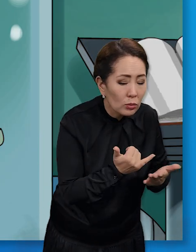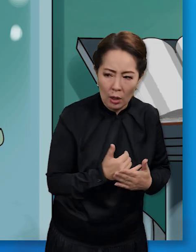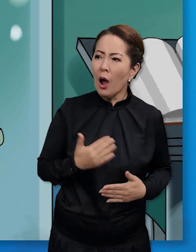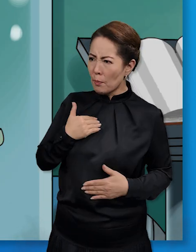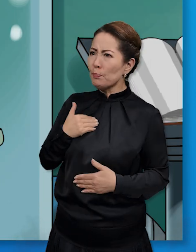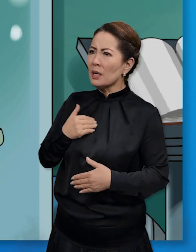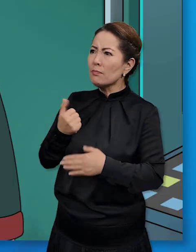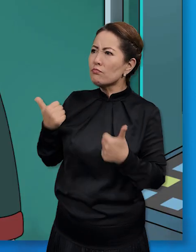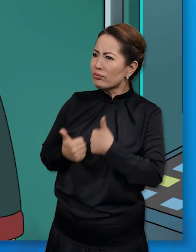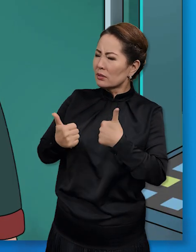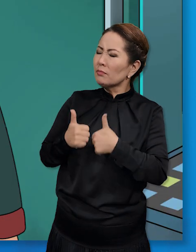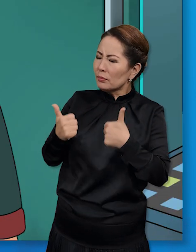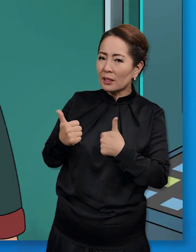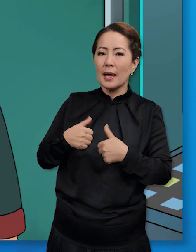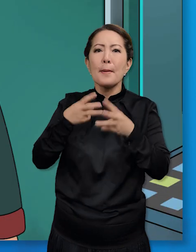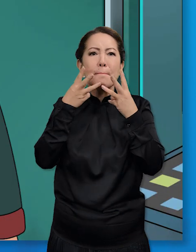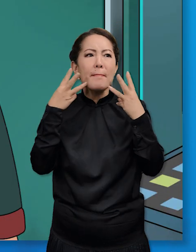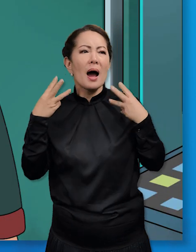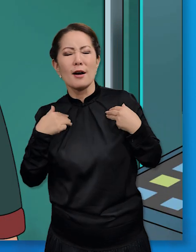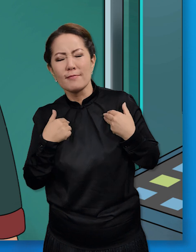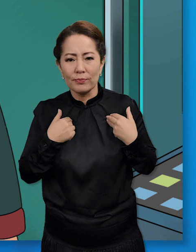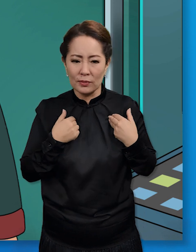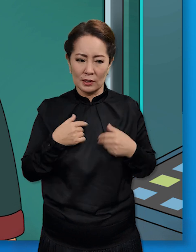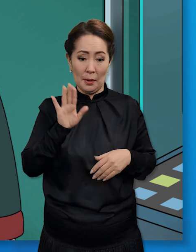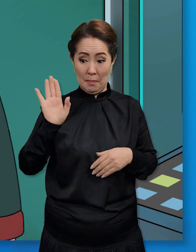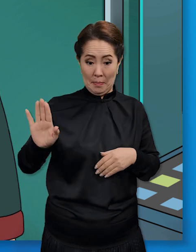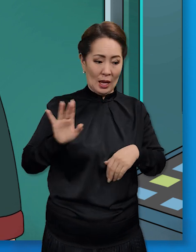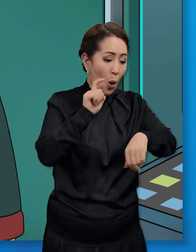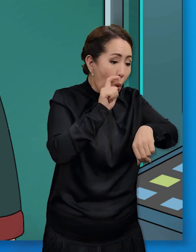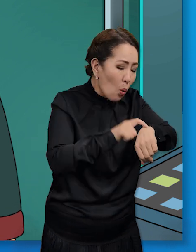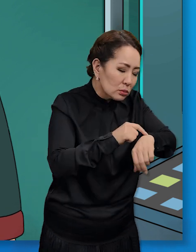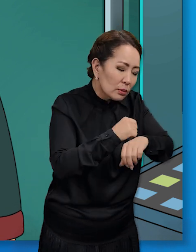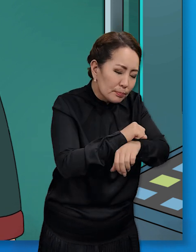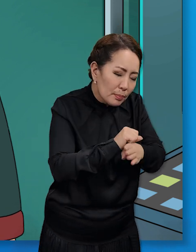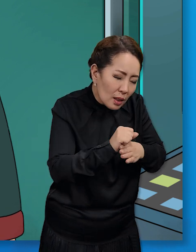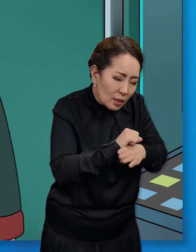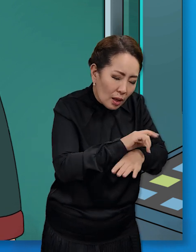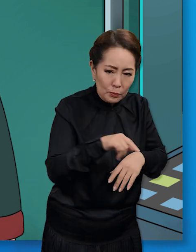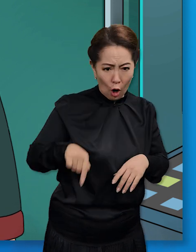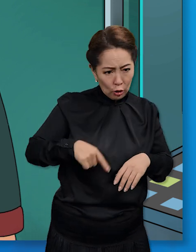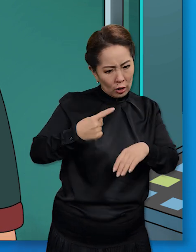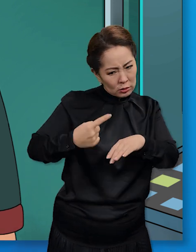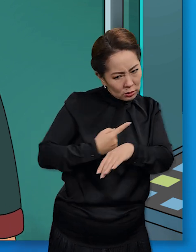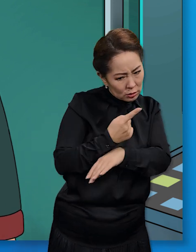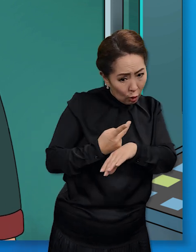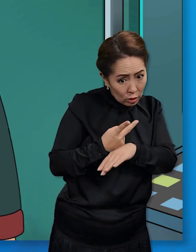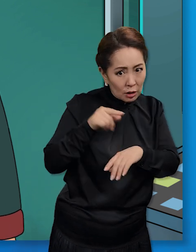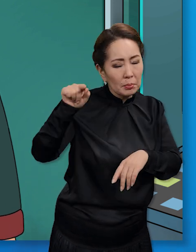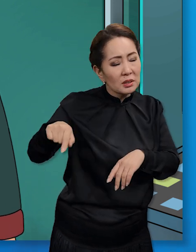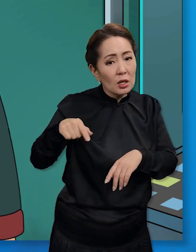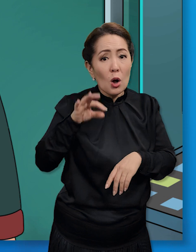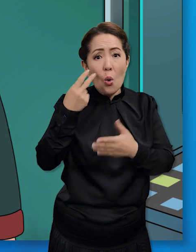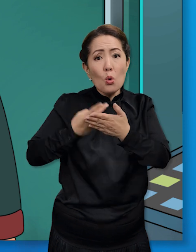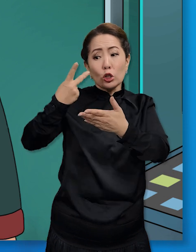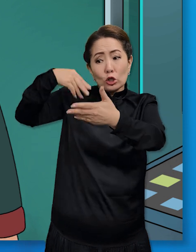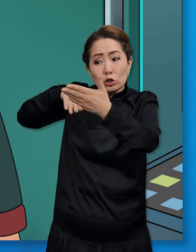бэлэн. Яа. Цэнэглэх гэж жоохон хугацаа орчихлоо. За, энд 2 цаг болсон гэхээр үлгэрийн ертөнцид бараг 2 хоног болчихсон байгаа